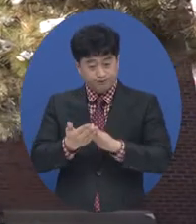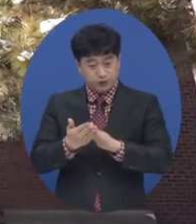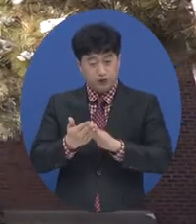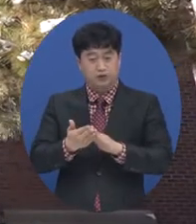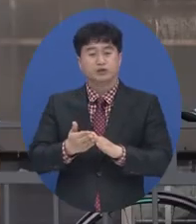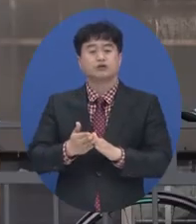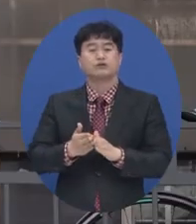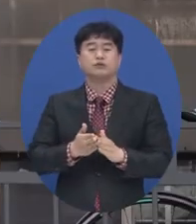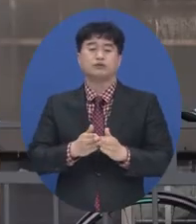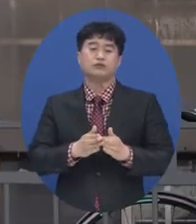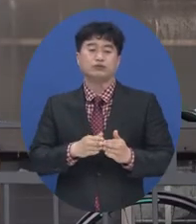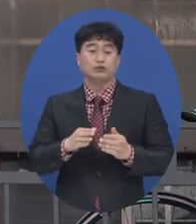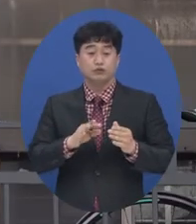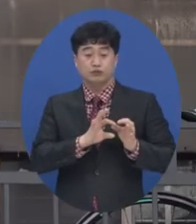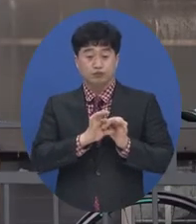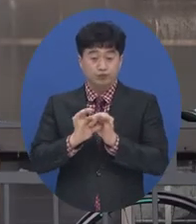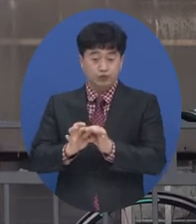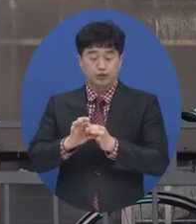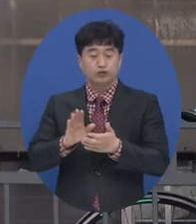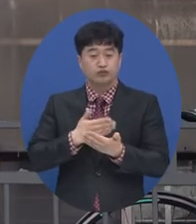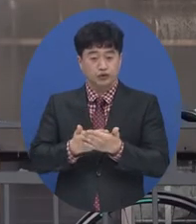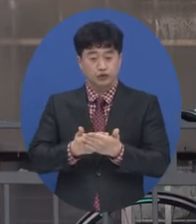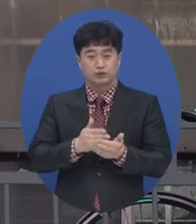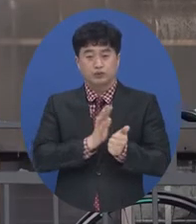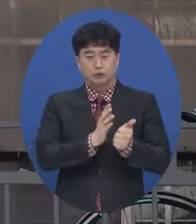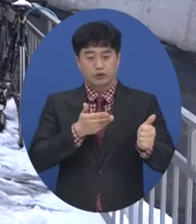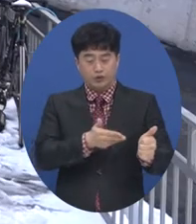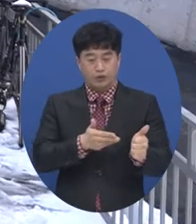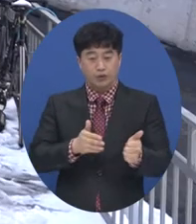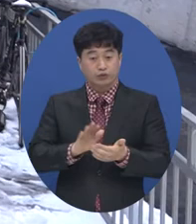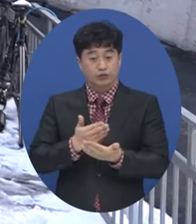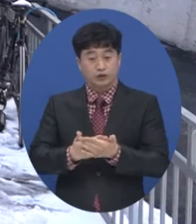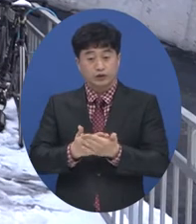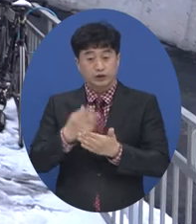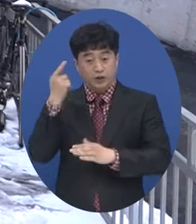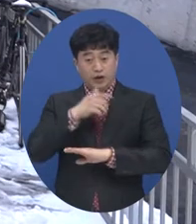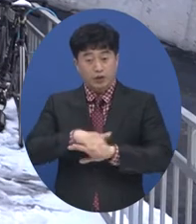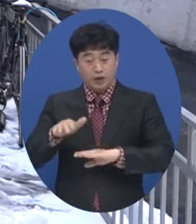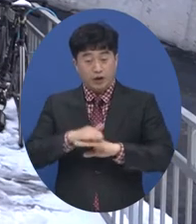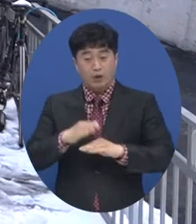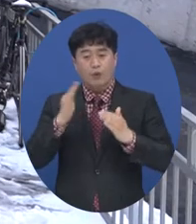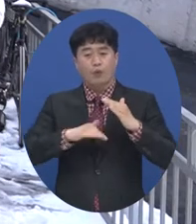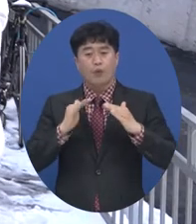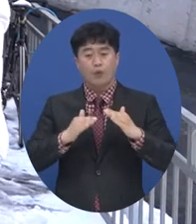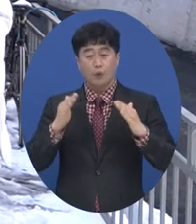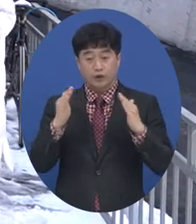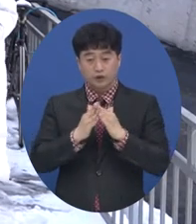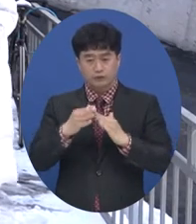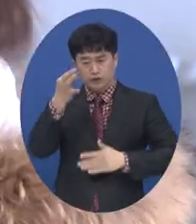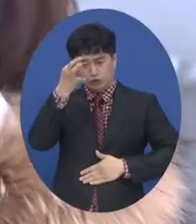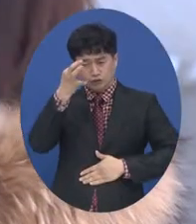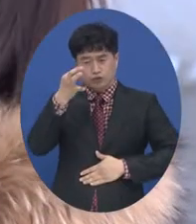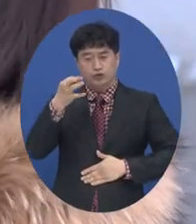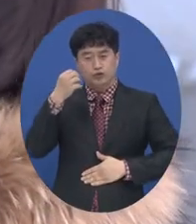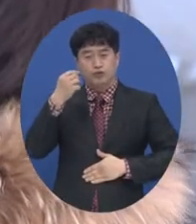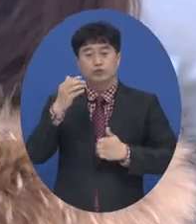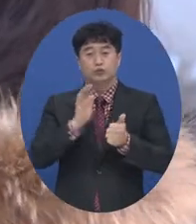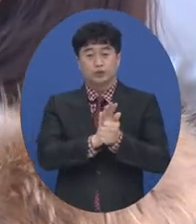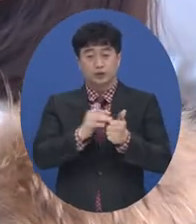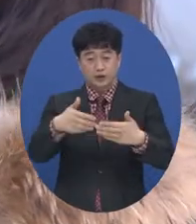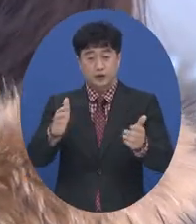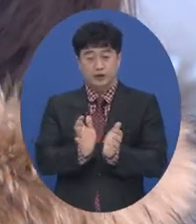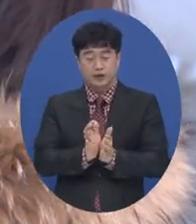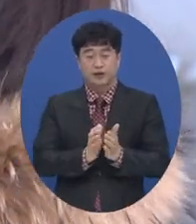지원합니다 보수공사를 계획하거나 공사중인 단지는 공동주택 기술 자문단 을 찾으면 됩니다